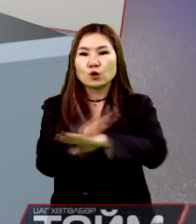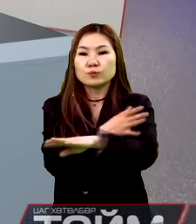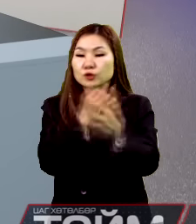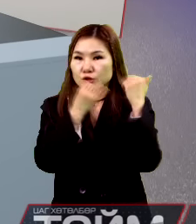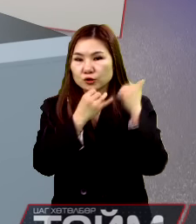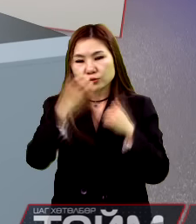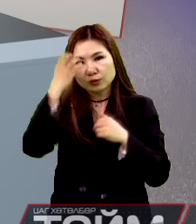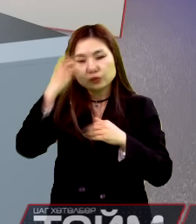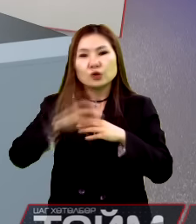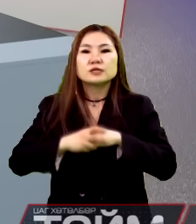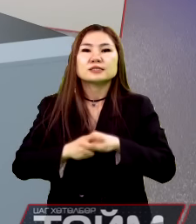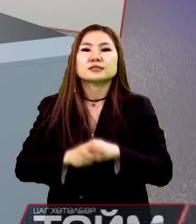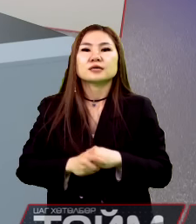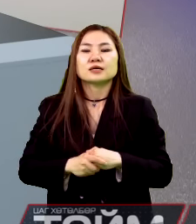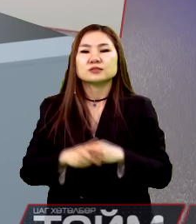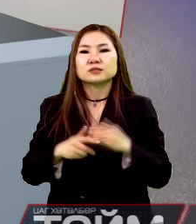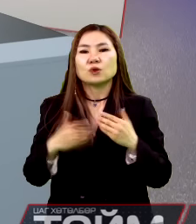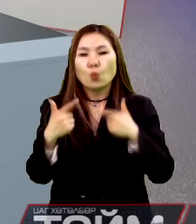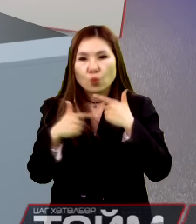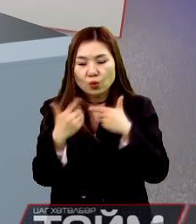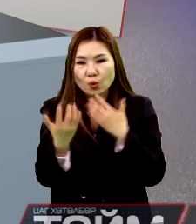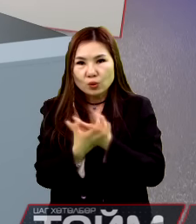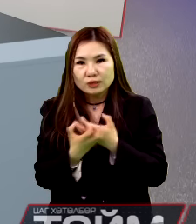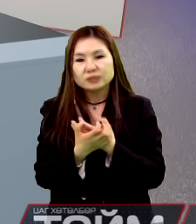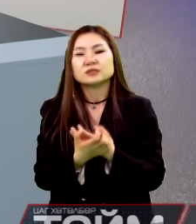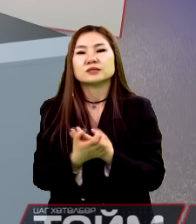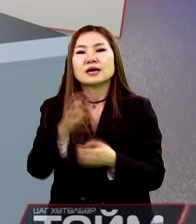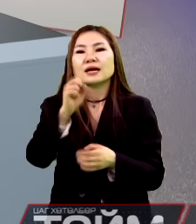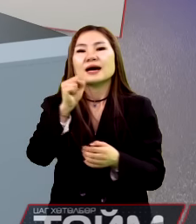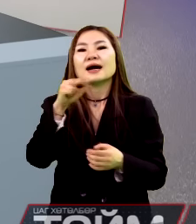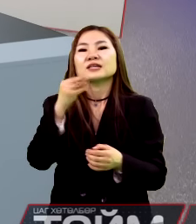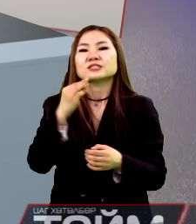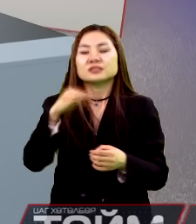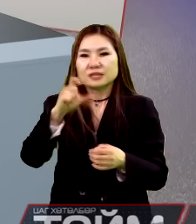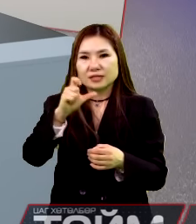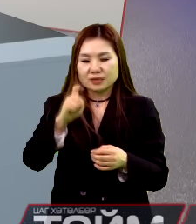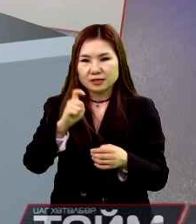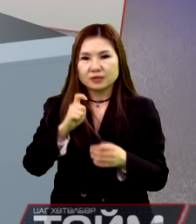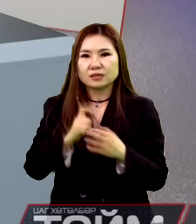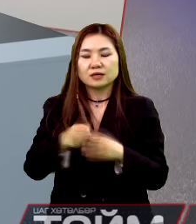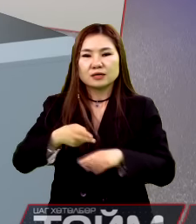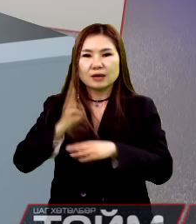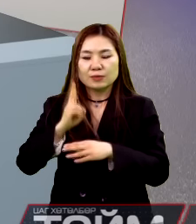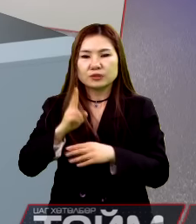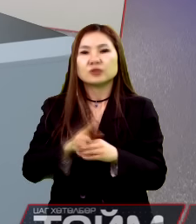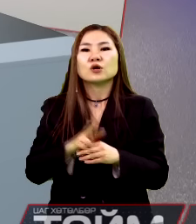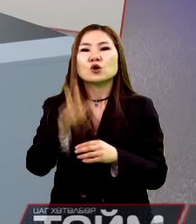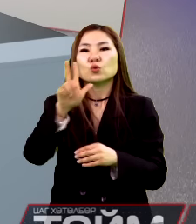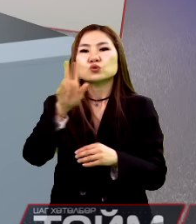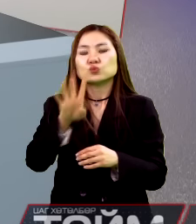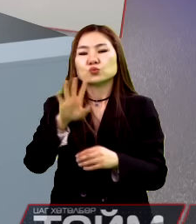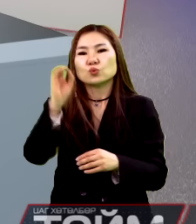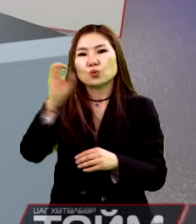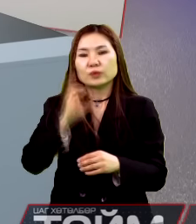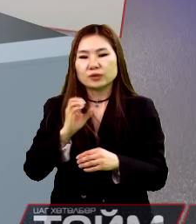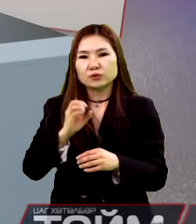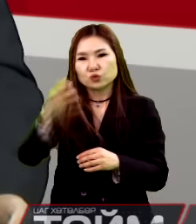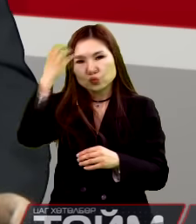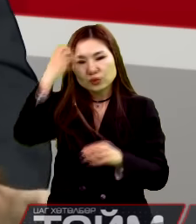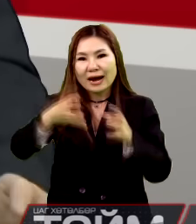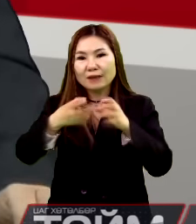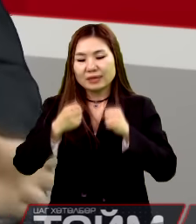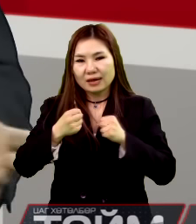За өнгөрсөн 7 хоногт Монгол улсын засгийн газар хуралдаж за ачид их компани 34% нь одоо төр авнаа гэдэг одоо зарлалаа